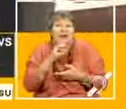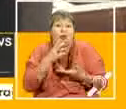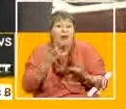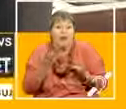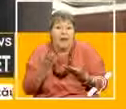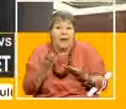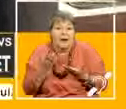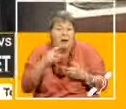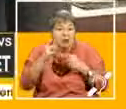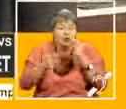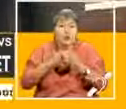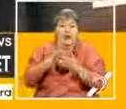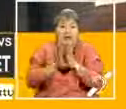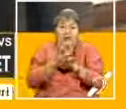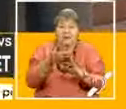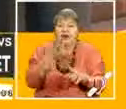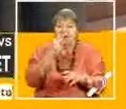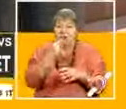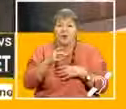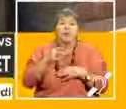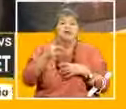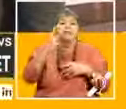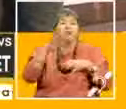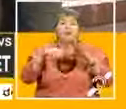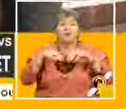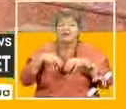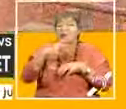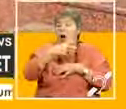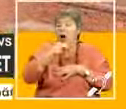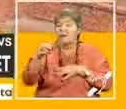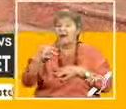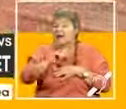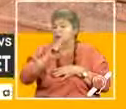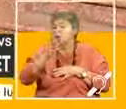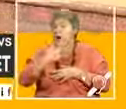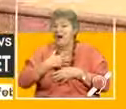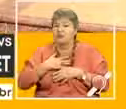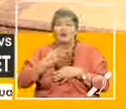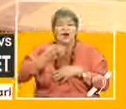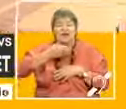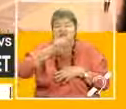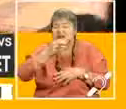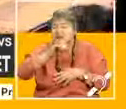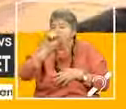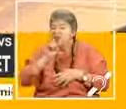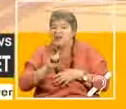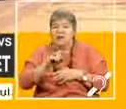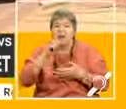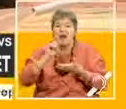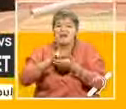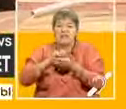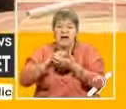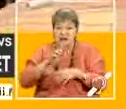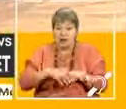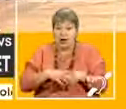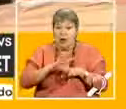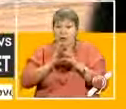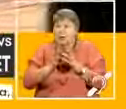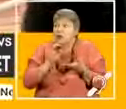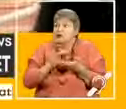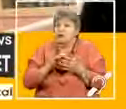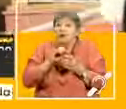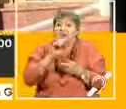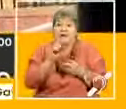încheiat discursul, acesta a plecat și nu a dorit să răspundă la întrebările presei. Toți se întreabă acum ce